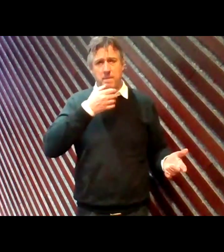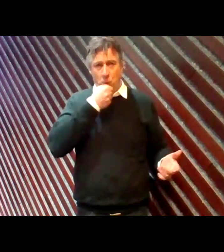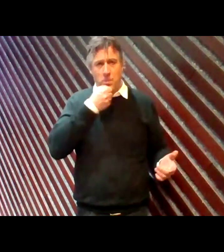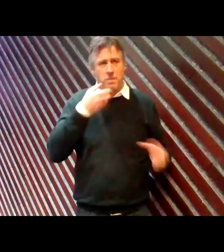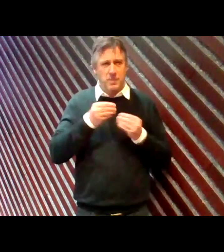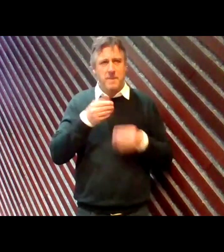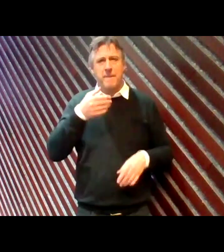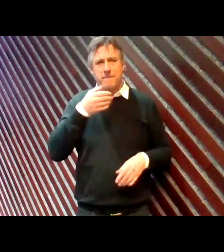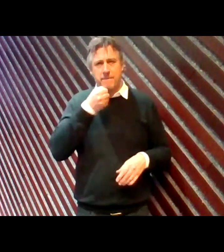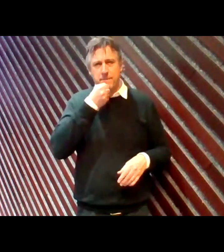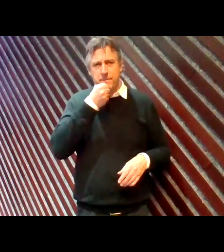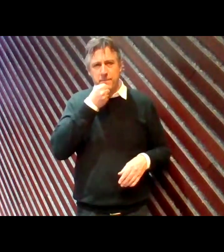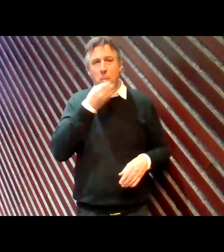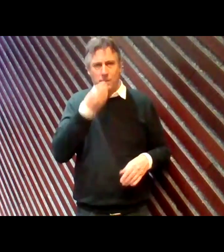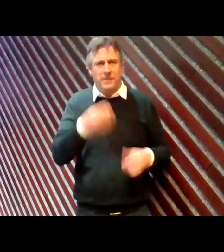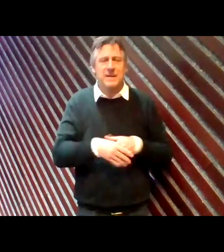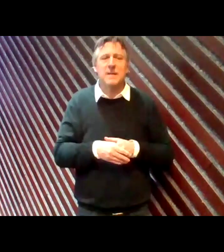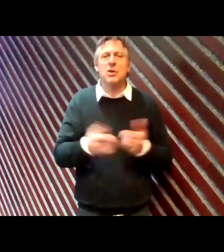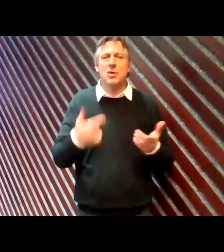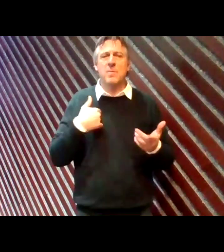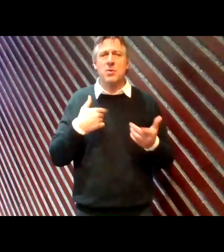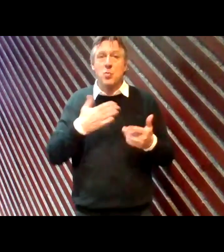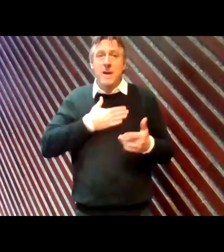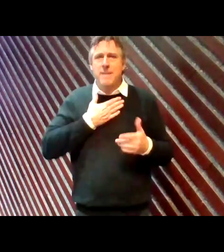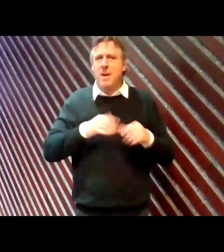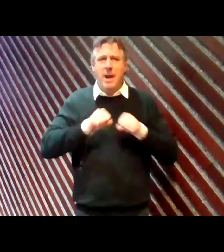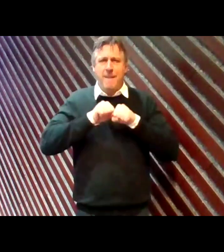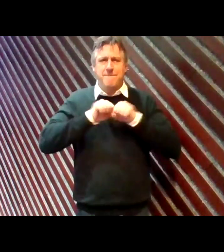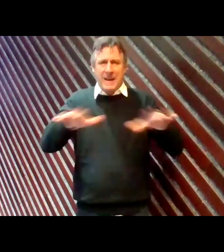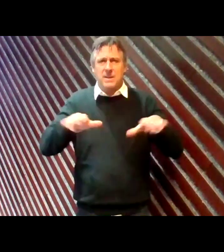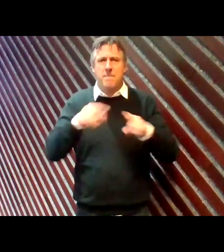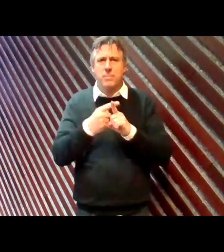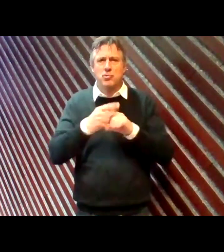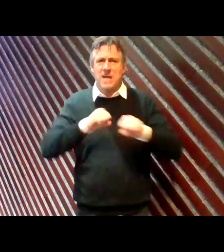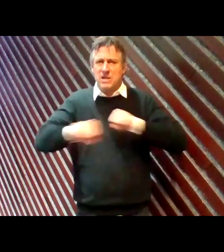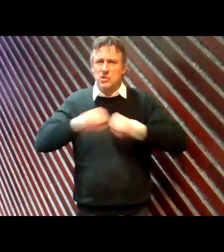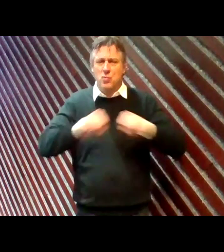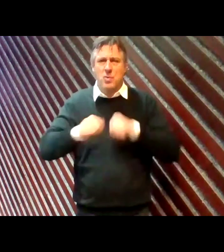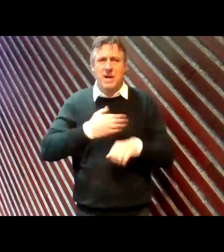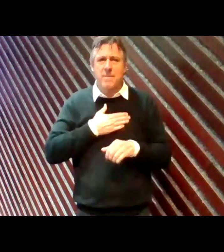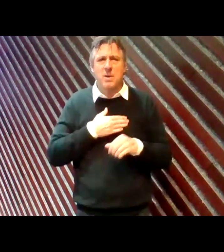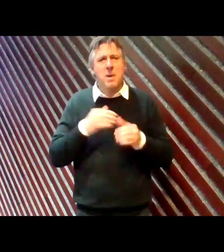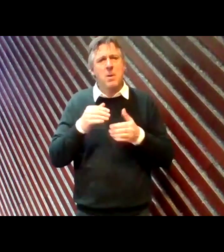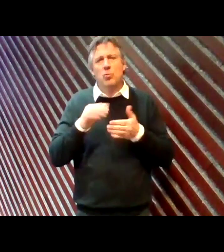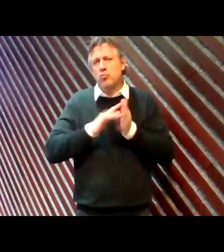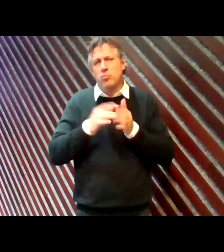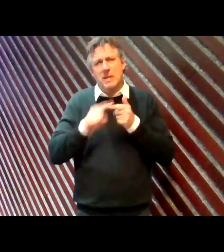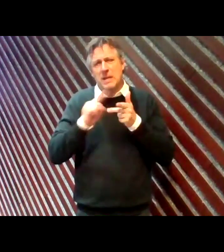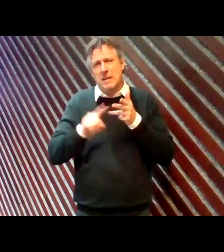les gens surtout l'action et l'impact je vais conclure On n'aura pas le de détailler aujourd'hui. vous fera un mail, mais l'idée, c'est de